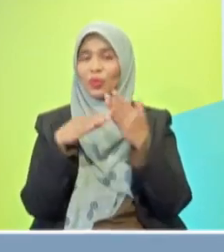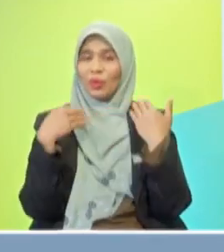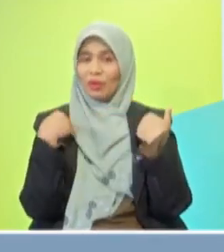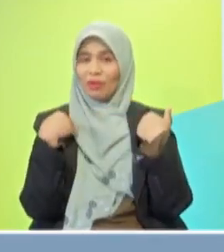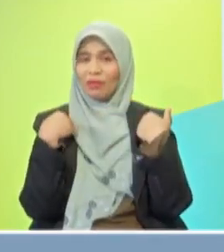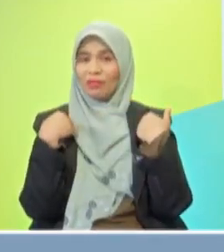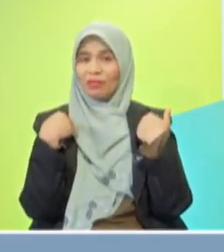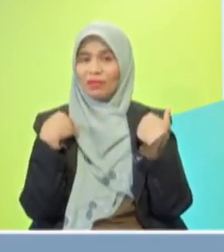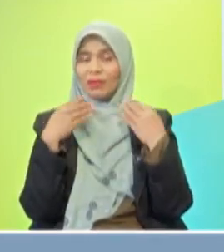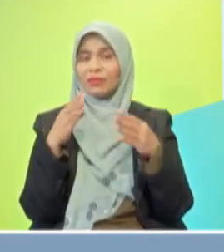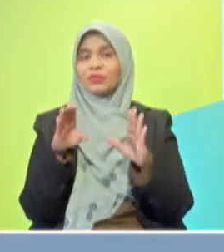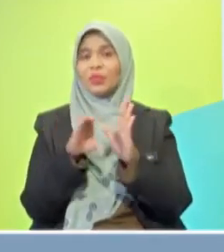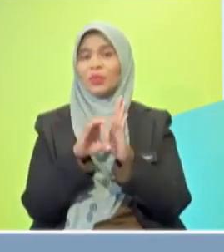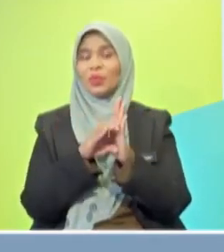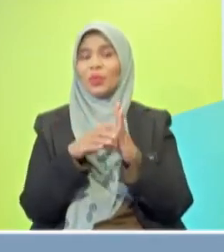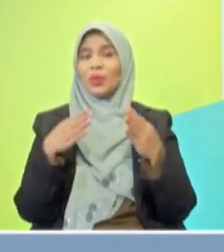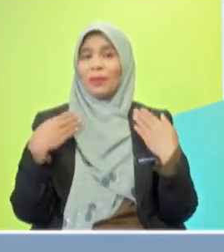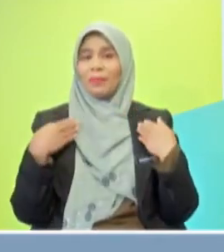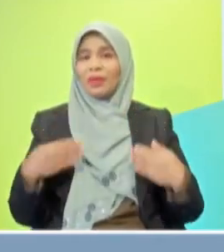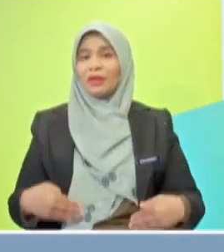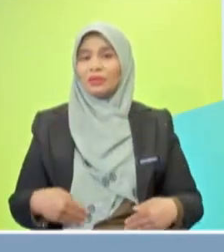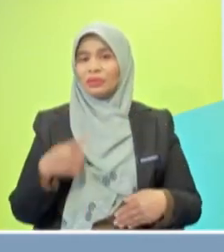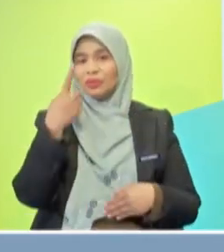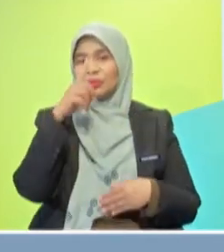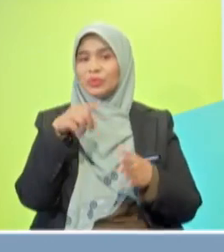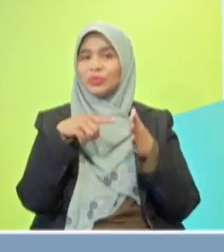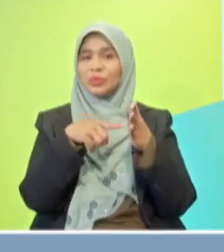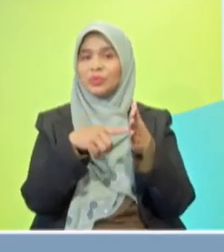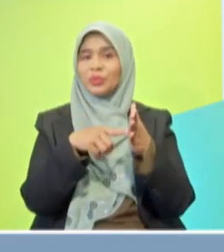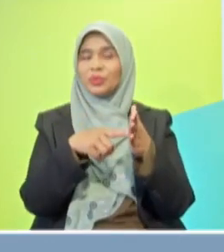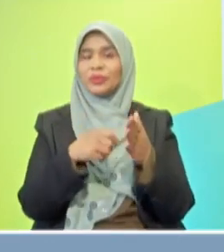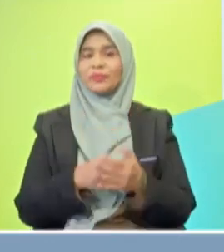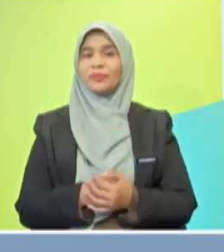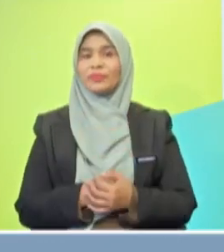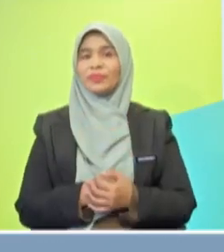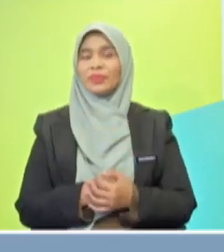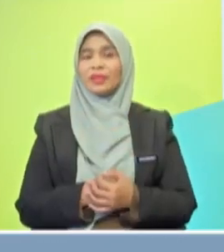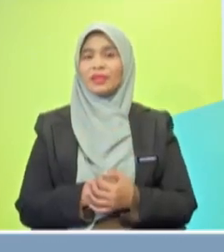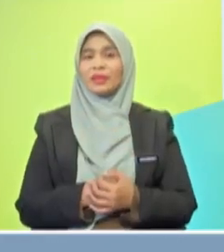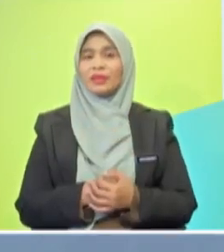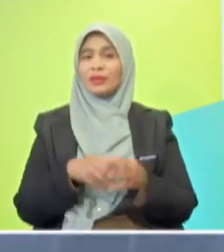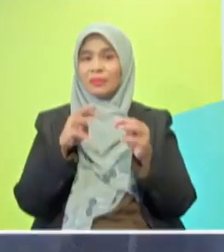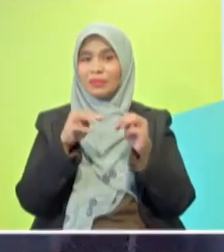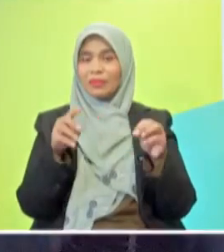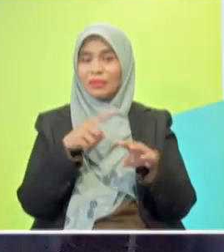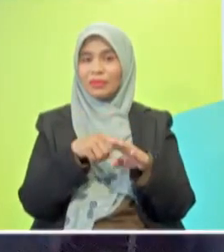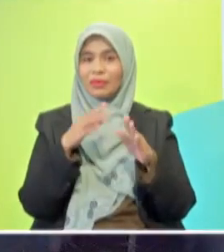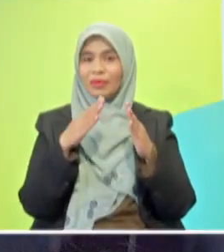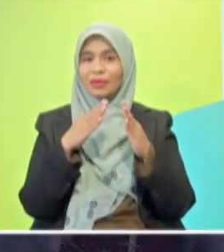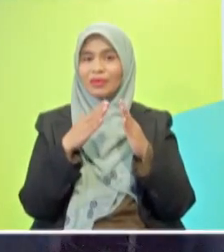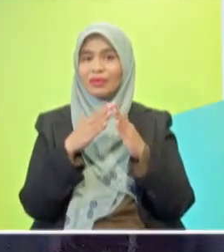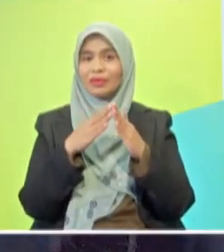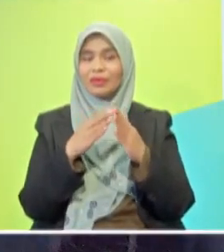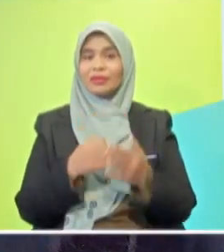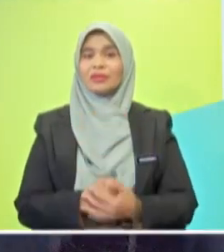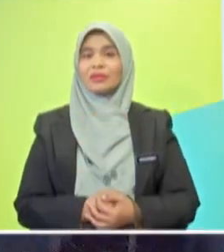di disediakan yang boleh tunjuk dekat Ustazah dekat sini? Okey, jom tunjuk. Murid-murid kat rumah pun boleh tunjuk. Ustazah nampak, insya-Allah.